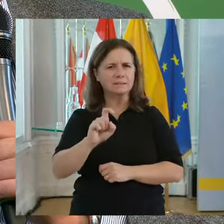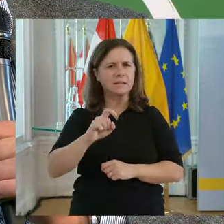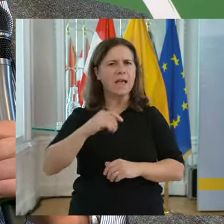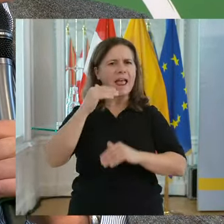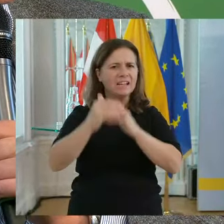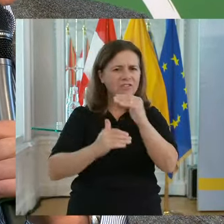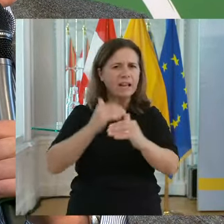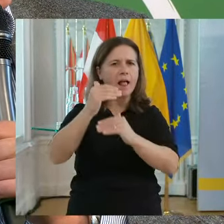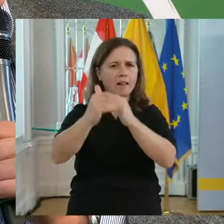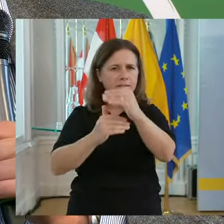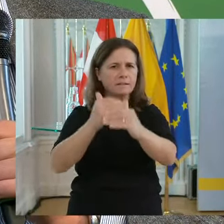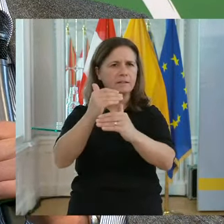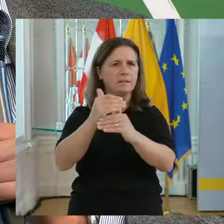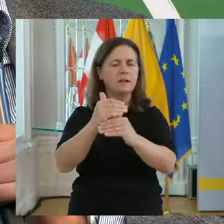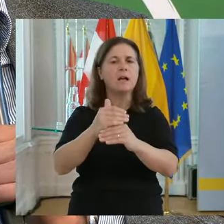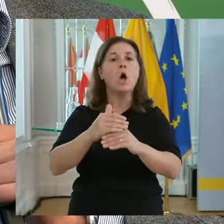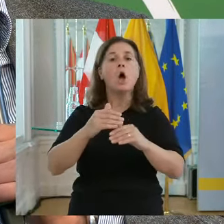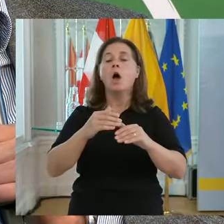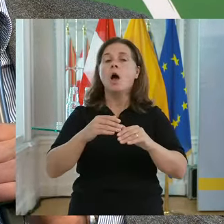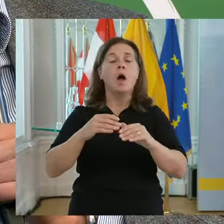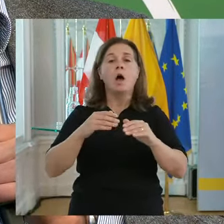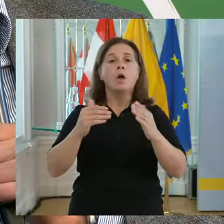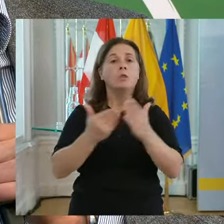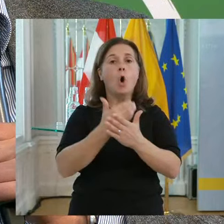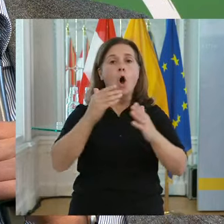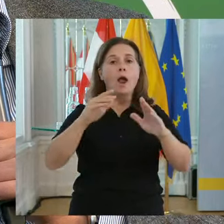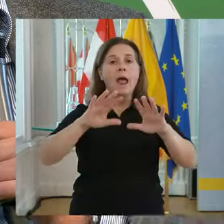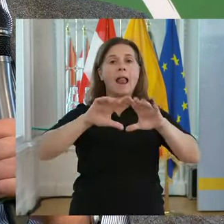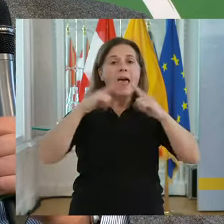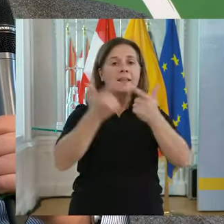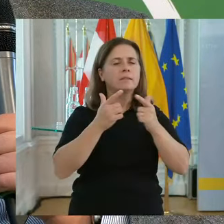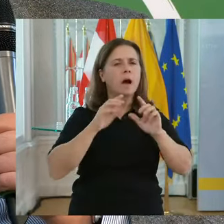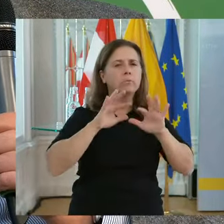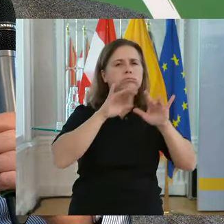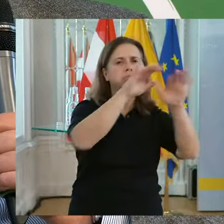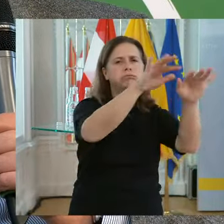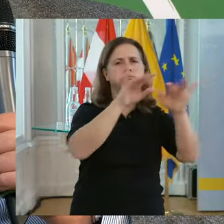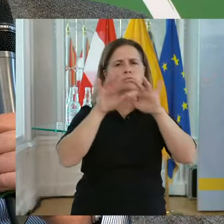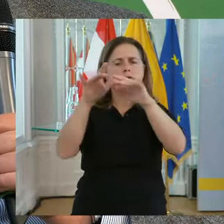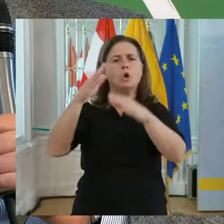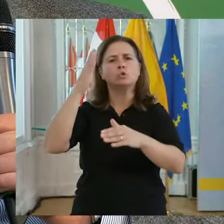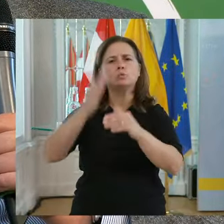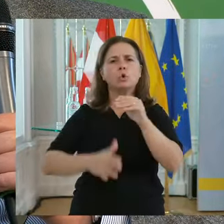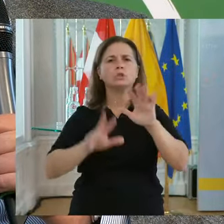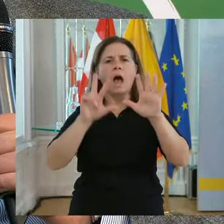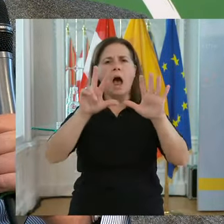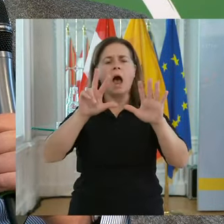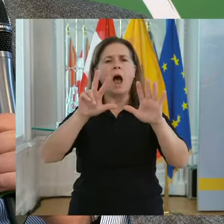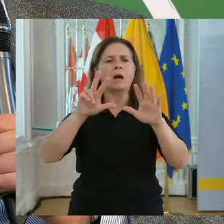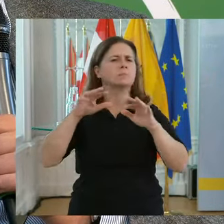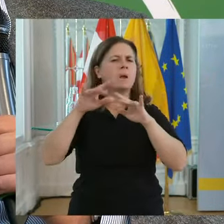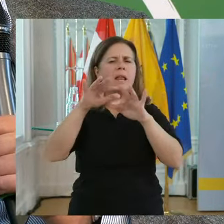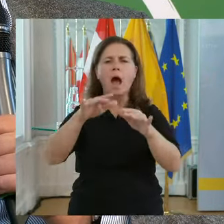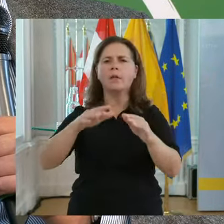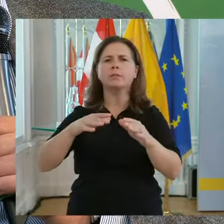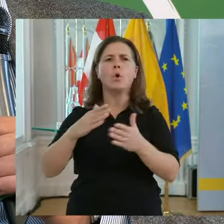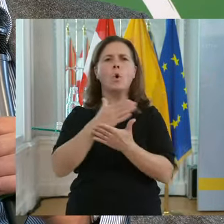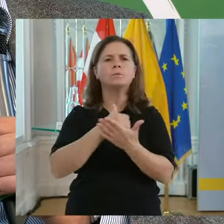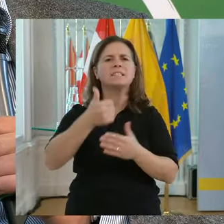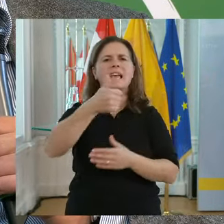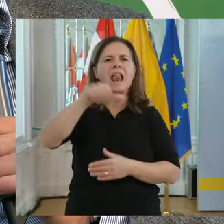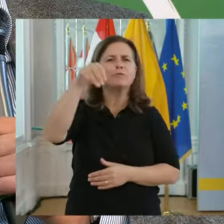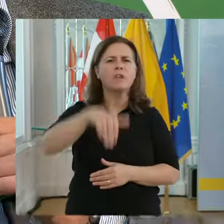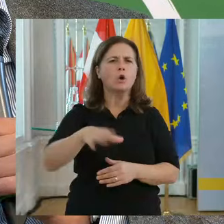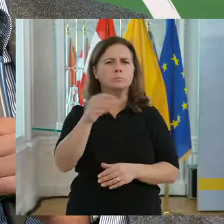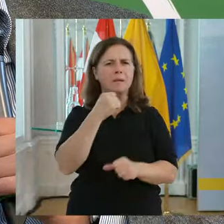entwickelt, in 9 Länder gebracht, zum Schluss mit 1,8 Milliarden Euro Umsatz, 11.000 Mitarbeiter gehabt,